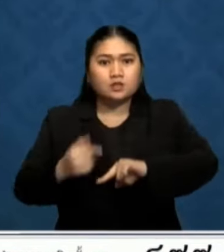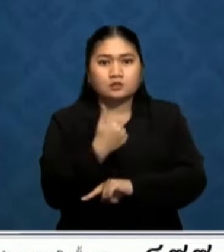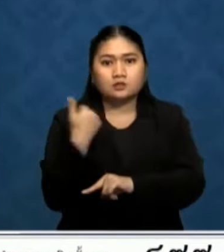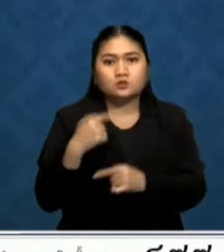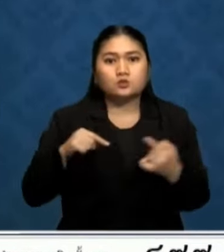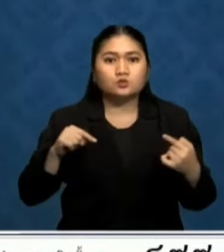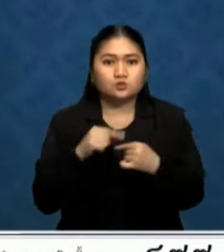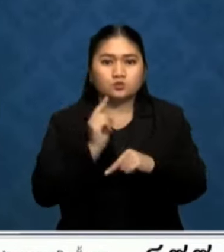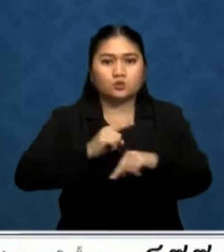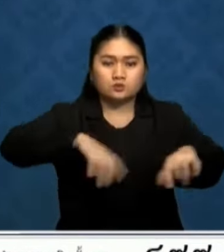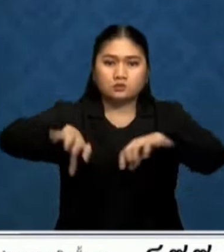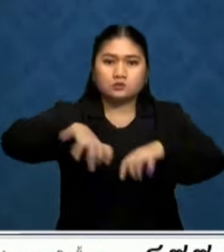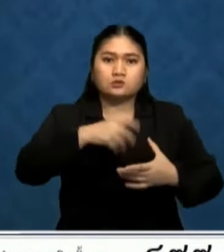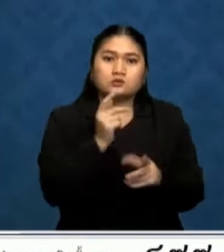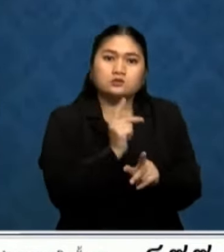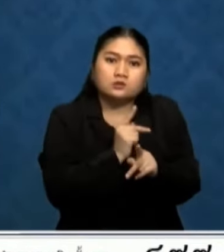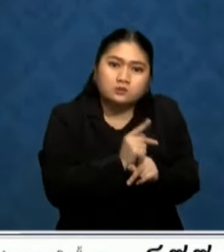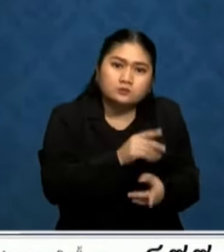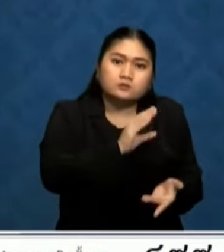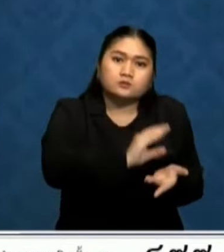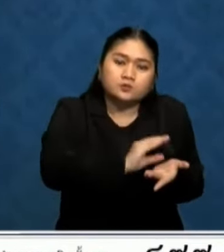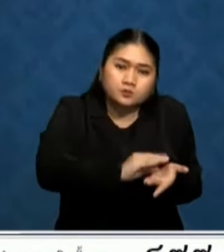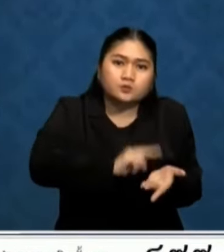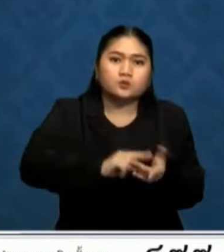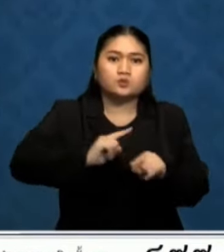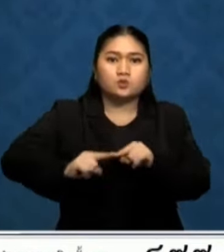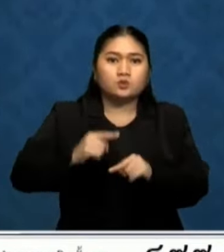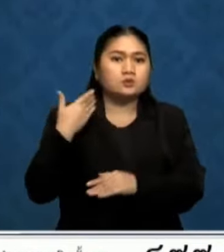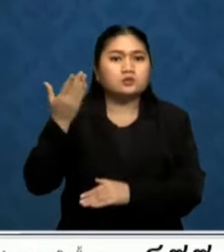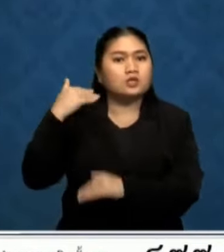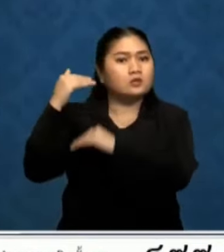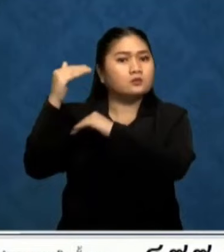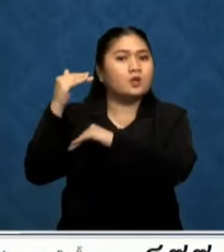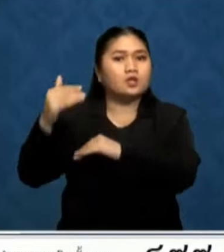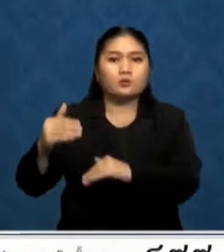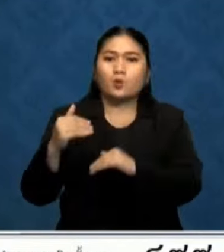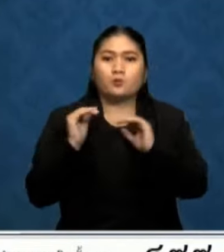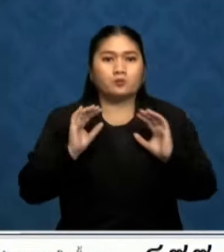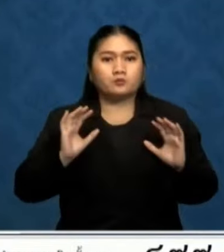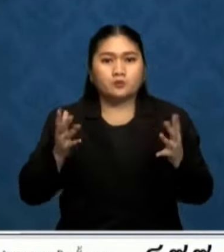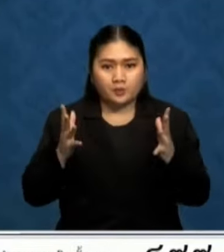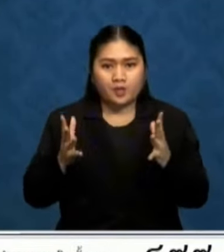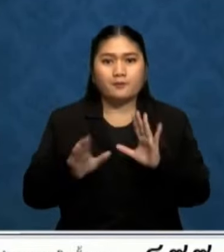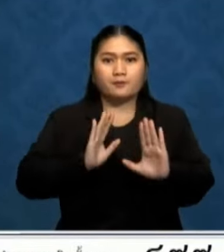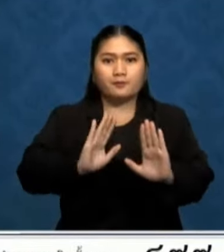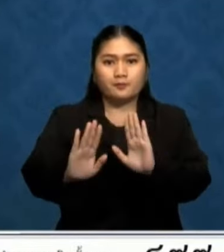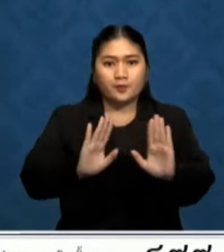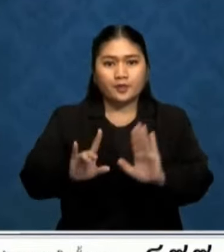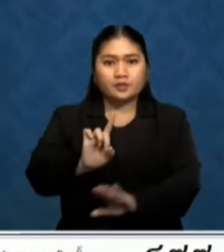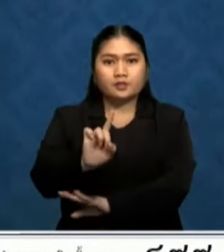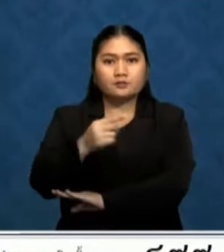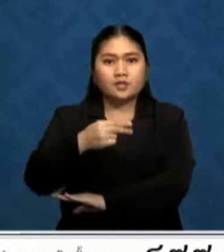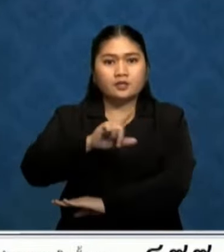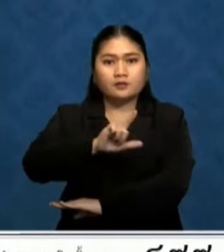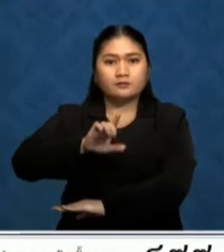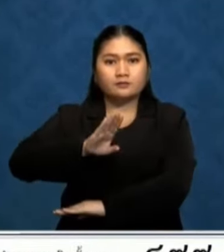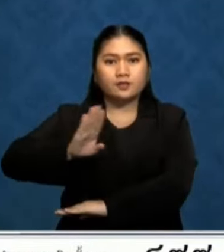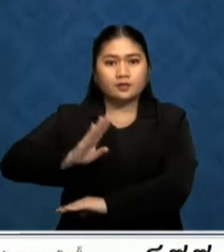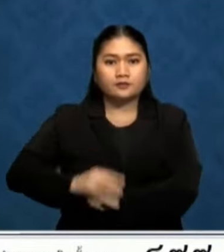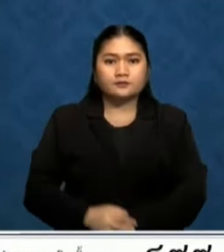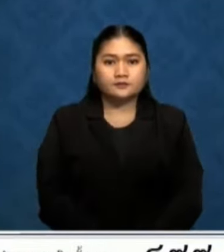็แลงเงินจากการจัดเก็บรายได้ที่เดิมไมได้กำหนดไ้ประมาณการจำนวน 1, ล้านบาท